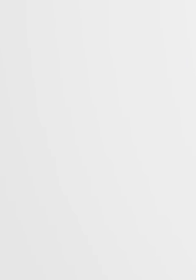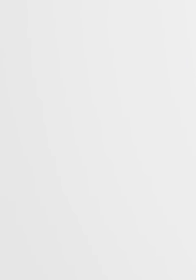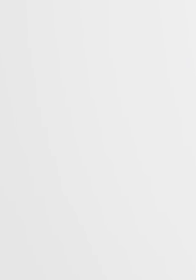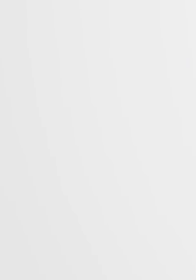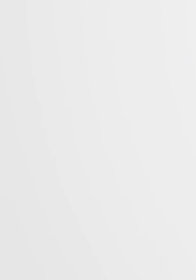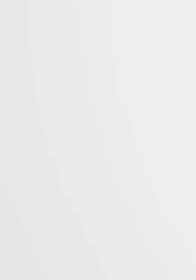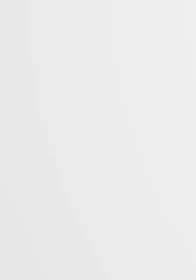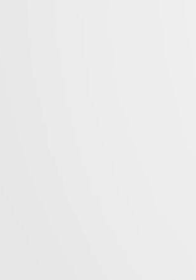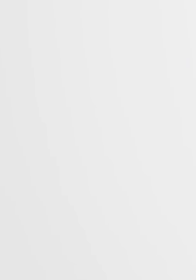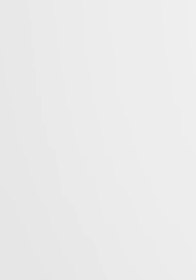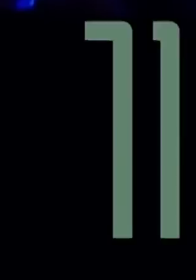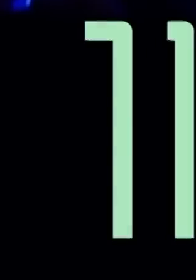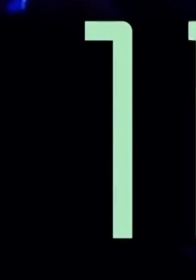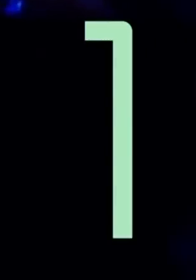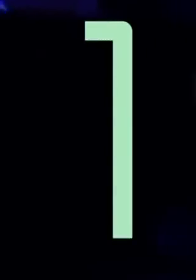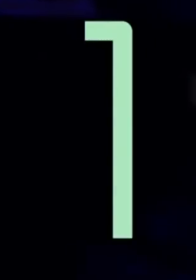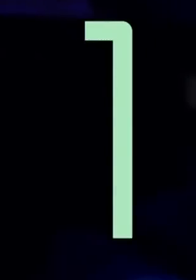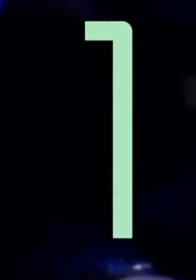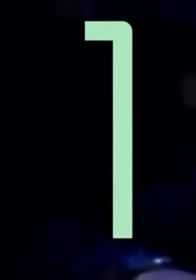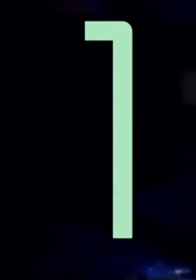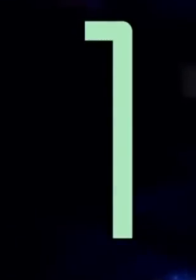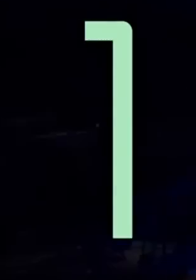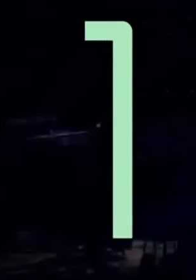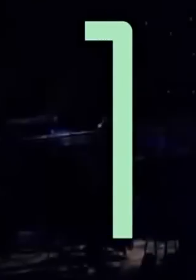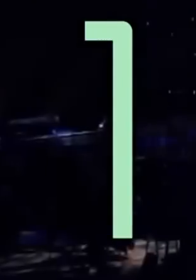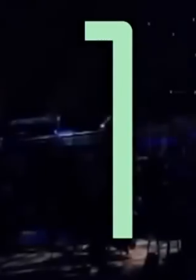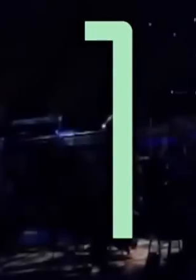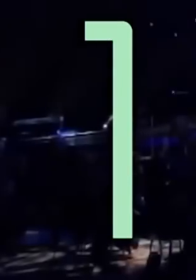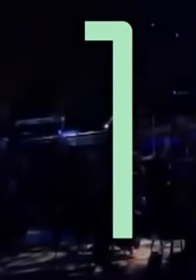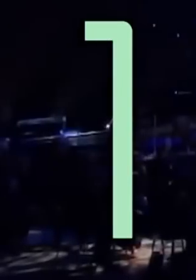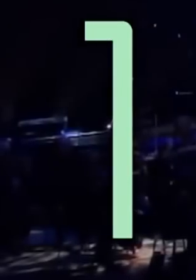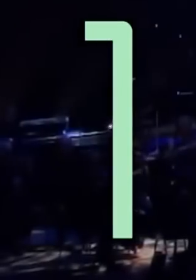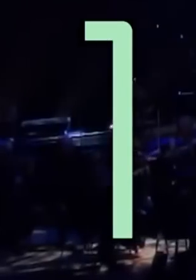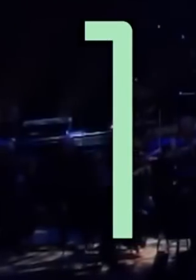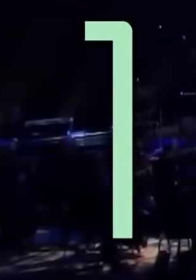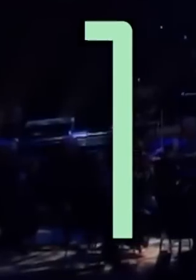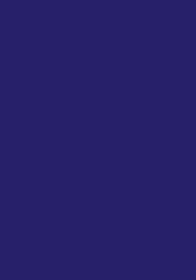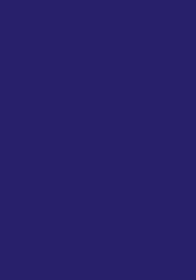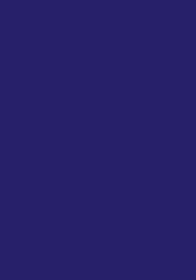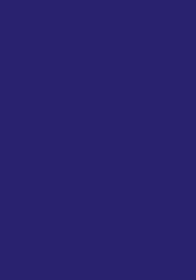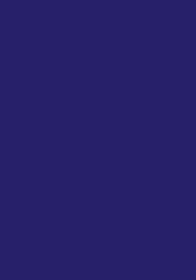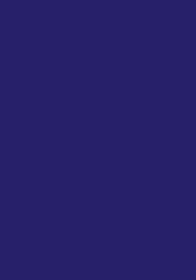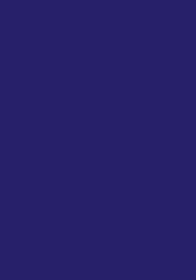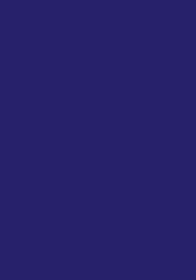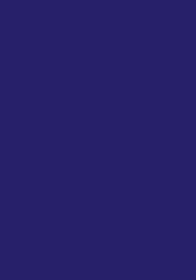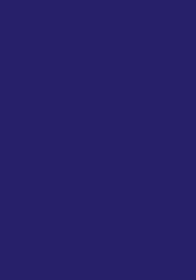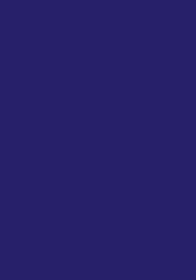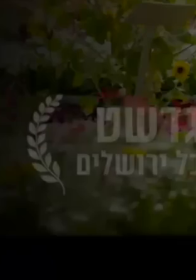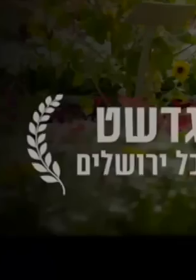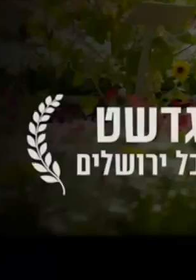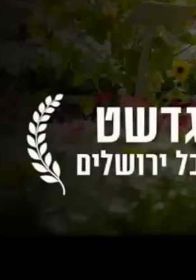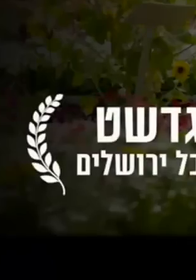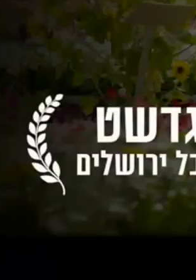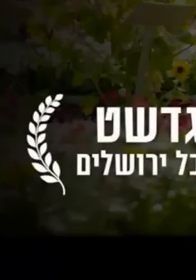התחזית בחסות דווידאו והפילרמונית הישראלית במסע מוסיקלי קסום. אורחת יסמין